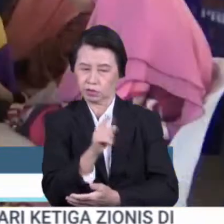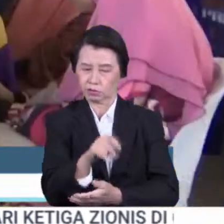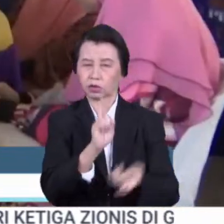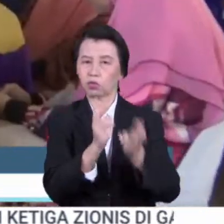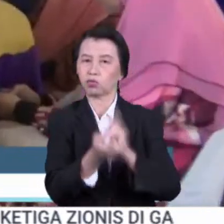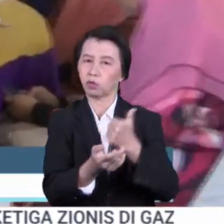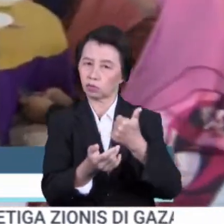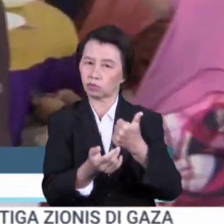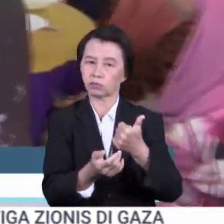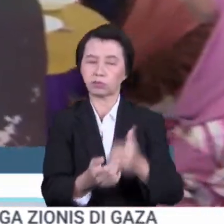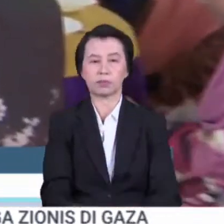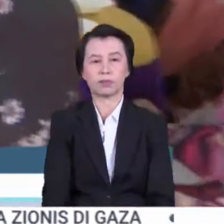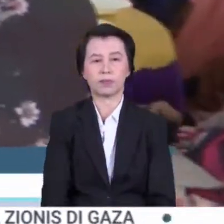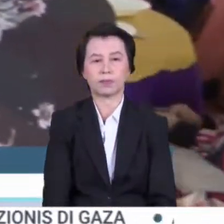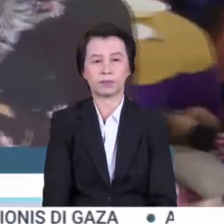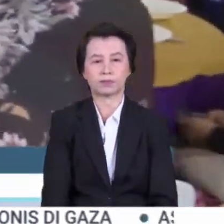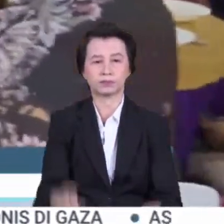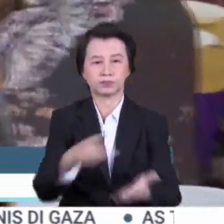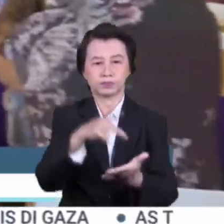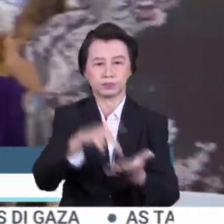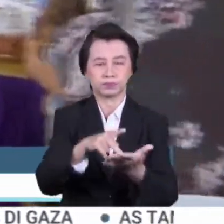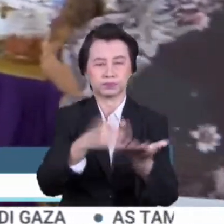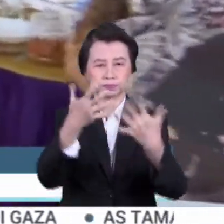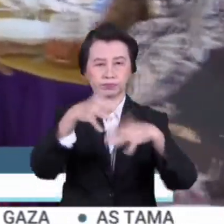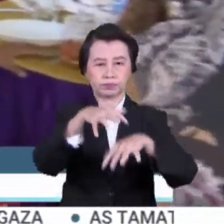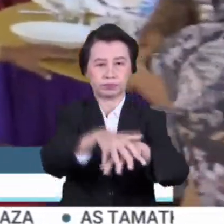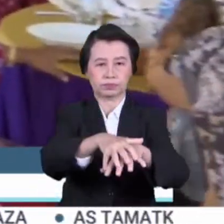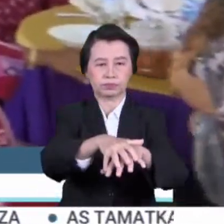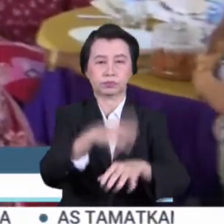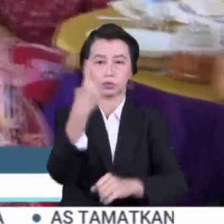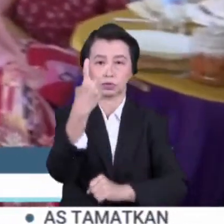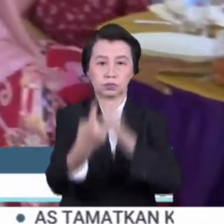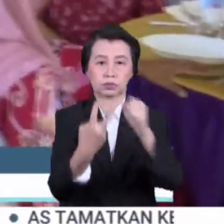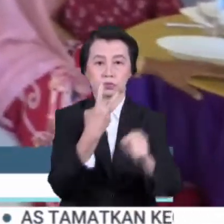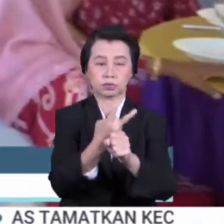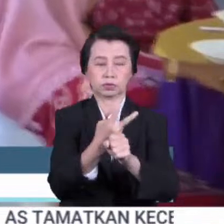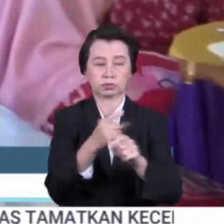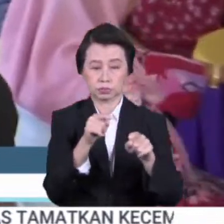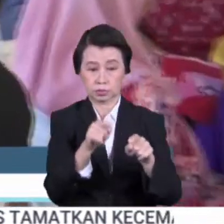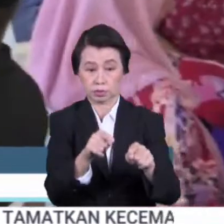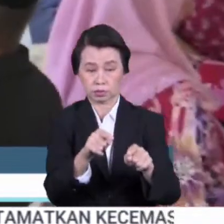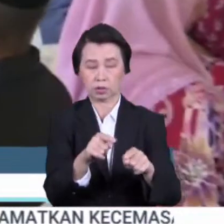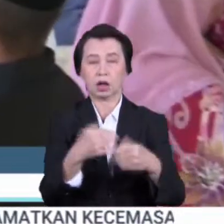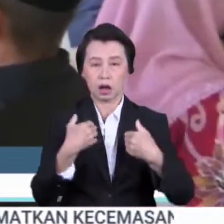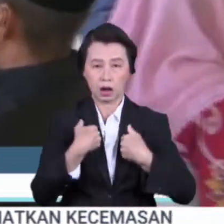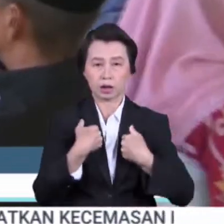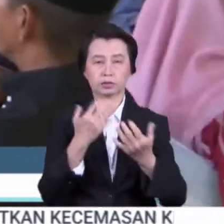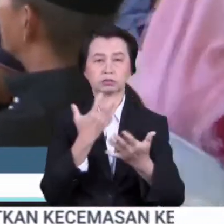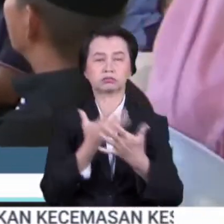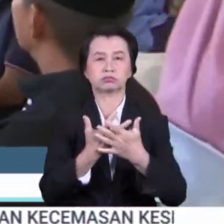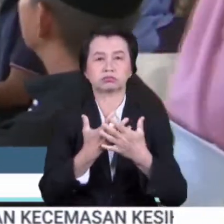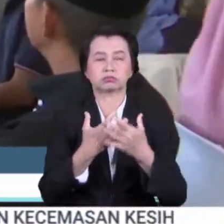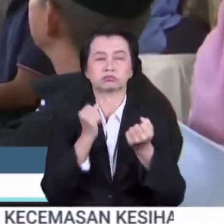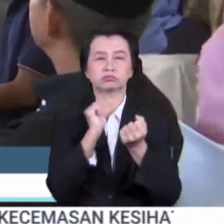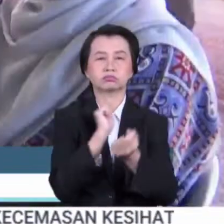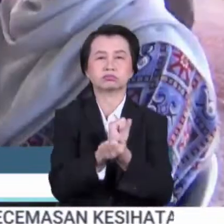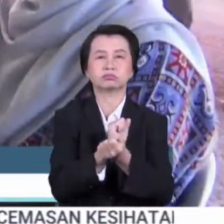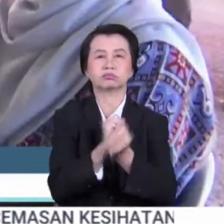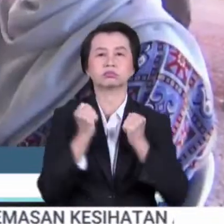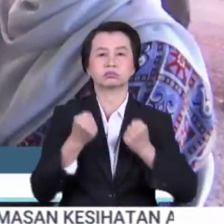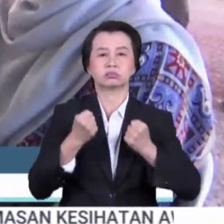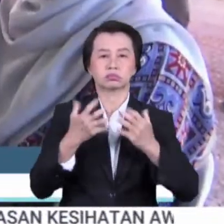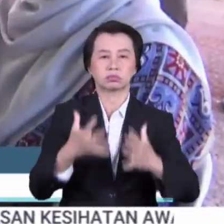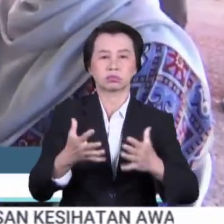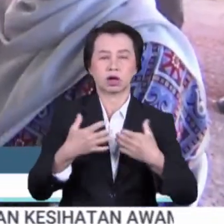berubah. Pusat reintegrasi yang telah 2 tahun diwujudkan ini menempatkan banduan yang masih mempunyai